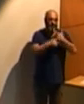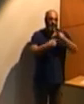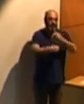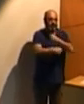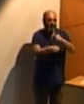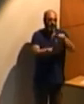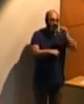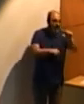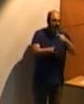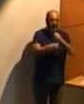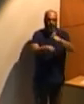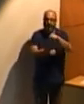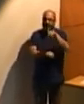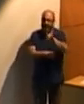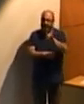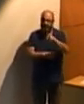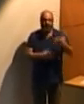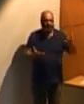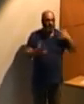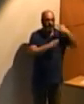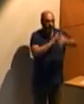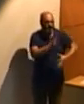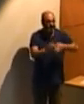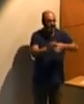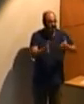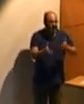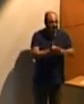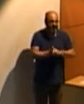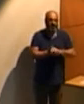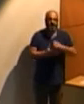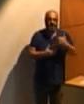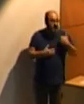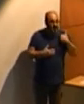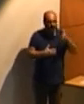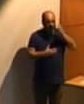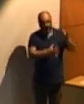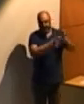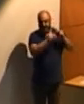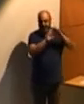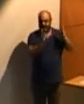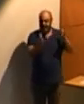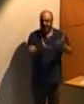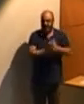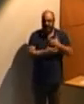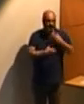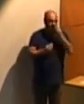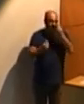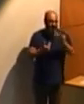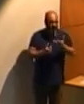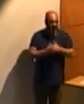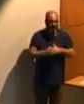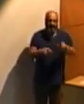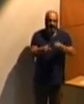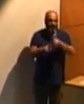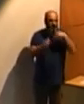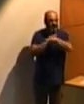h par le passé le fait que moi quand je vous écoute parler et c'est ce que je pense depuis un moment c'est ce qu'on voit déjà